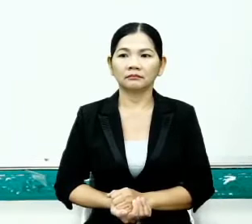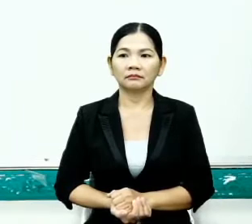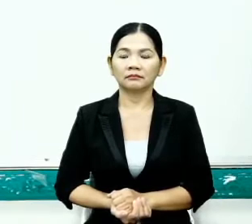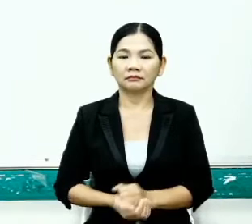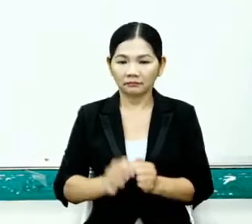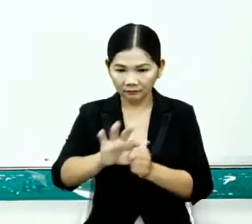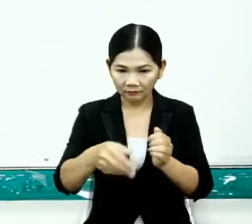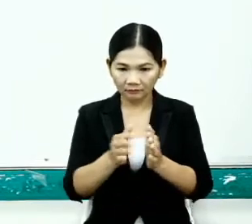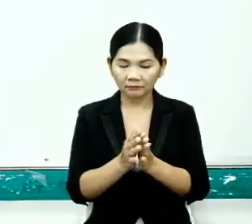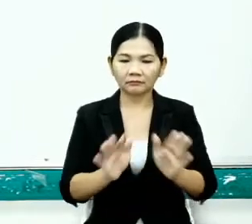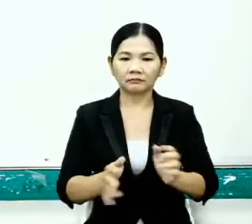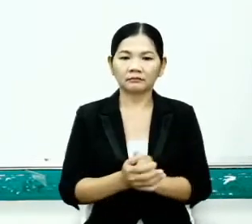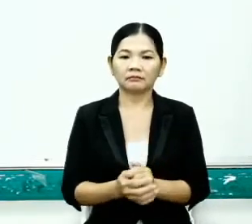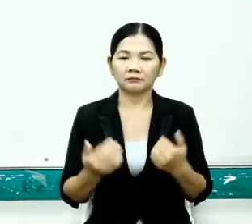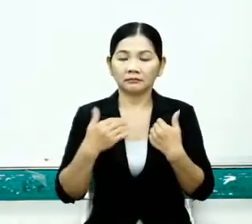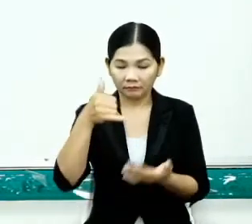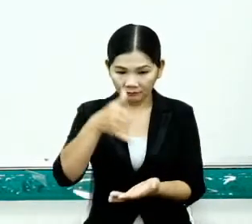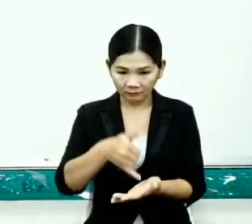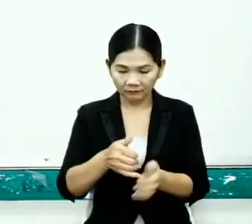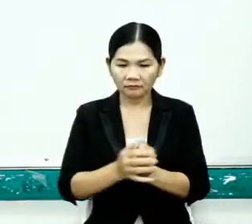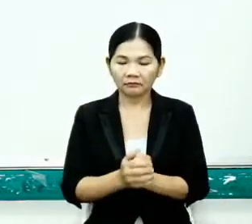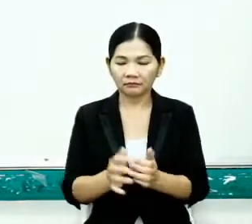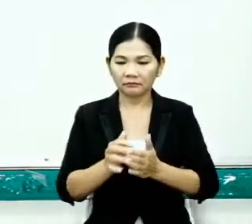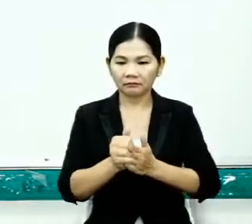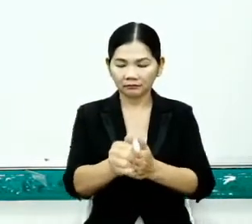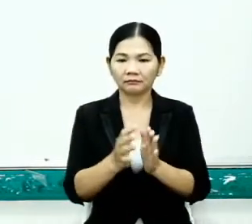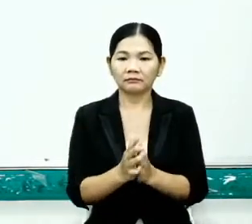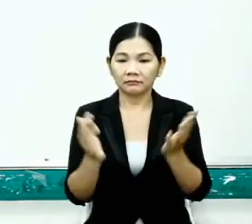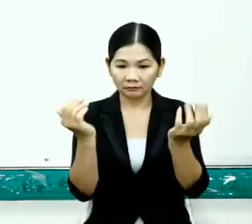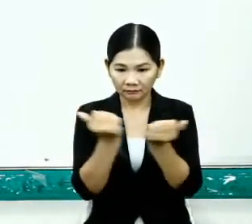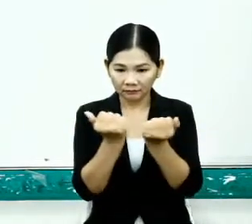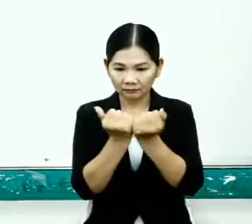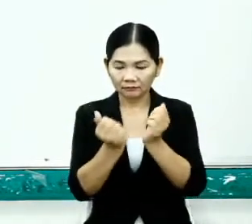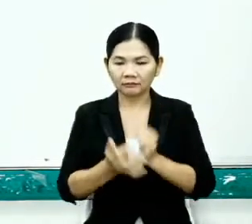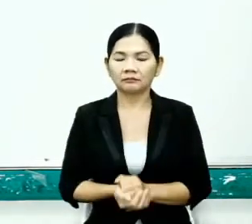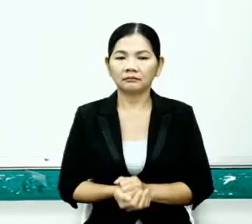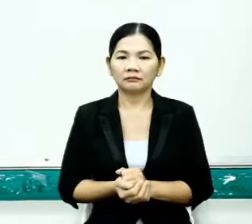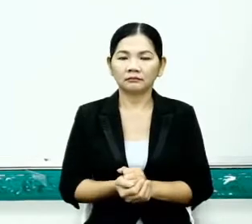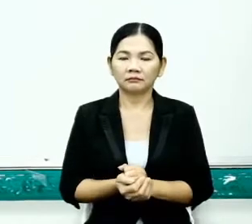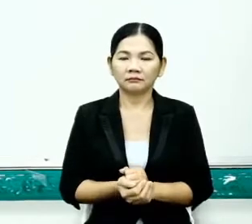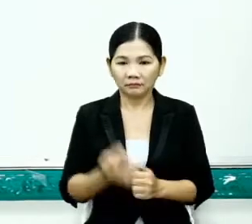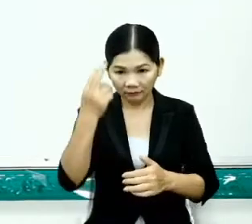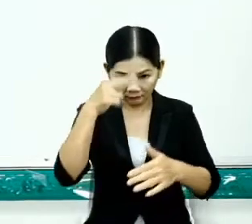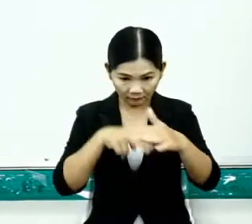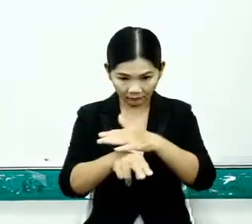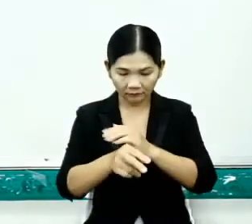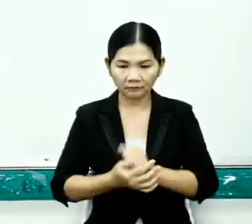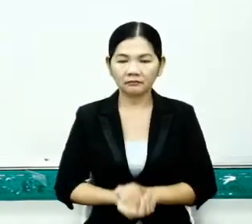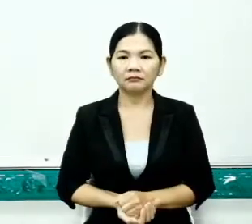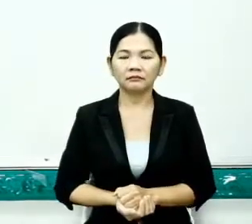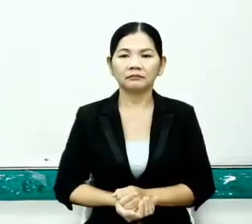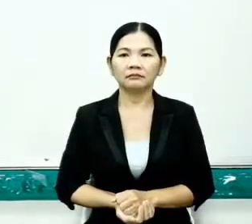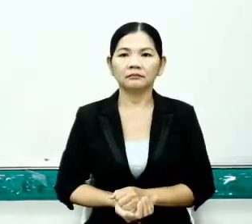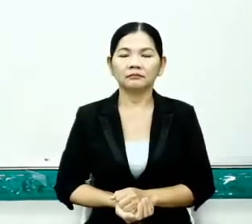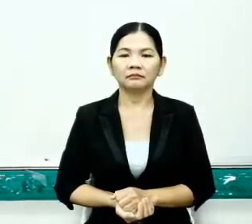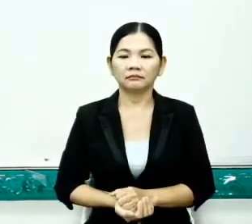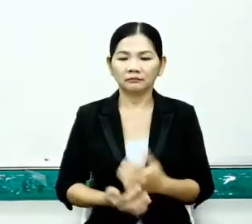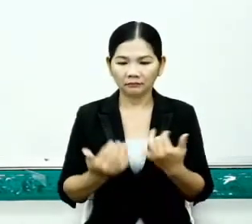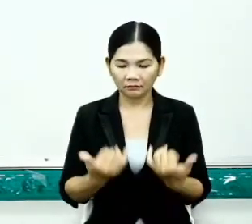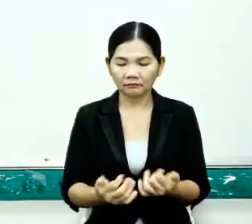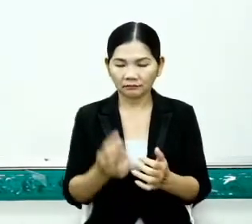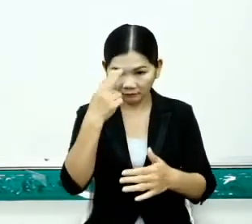ចាអរគុណកូនអញ្ចឹងថ្ងៃនេះអ្នកគ្រូនឹងនាំកូនកូនទៅលេងល្បែងចាគឺល្បែងទូសទាយណាឥ